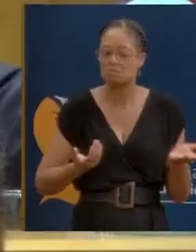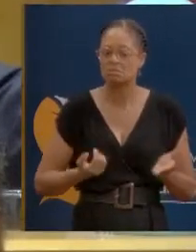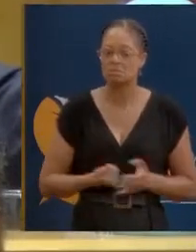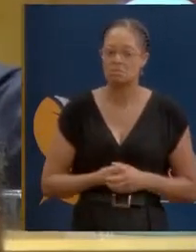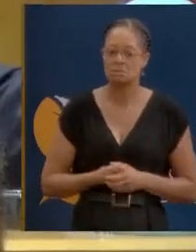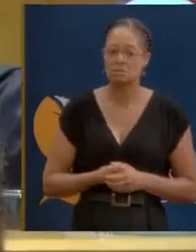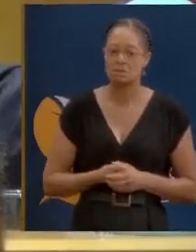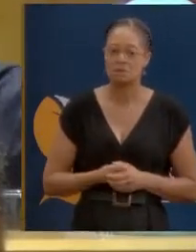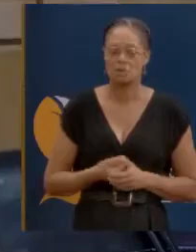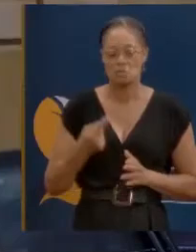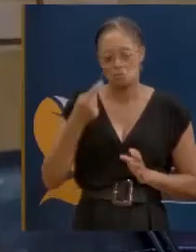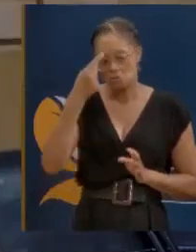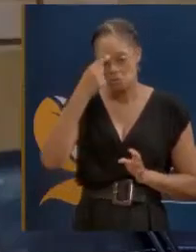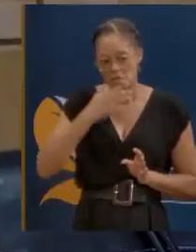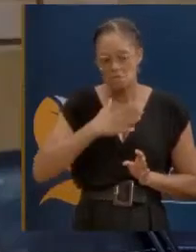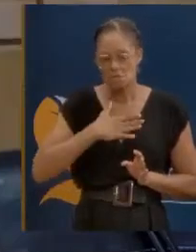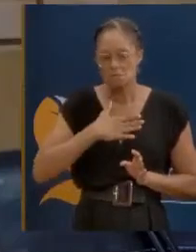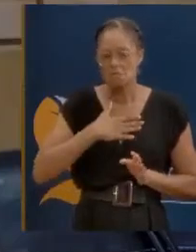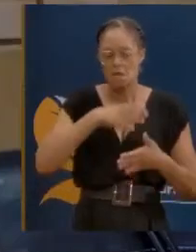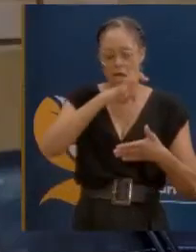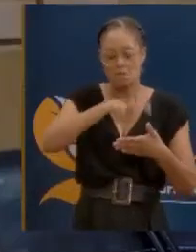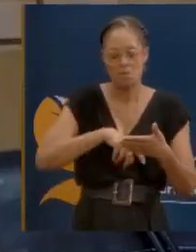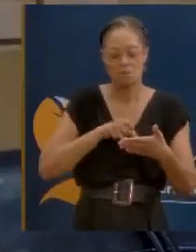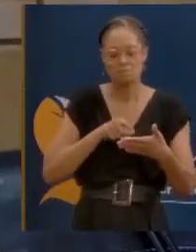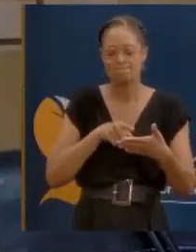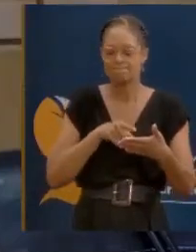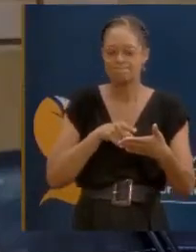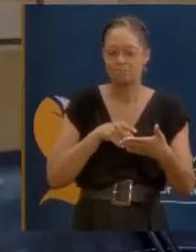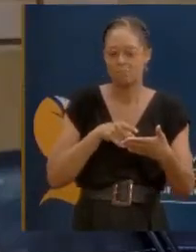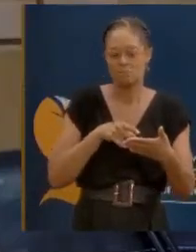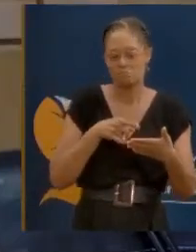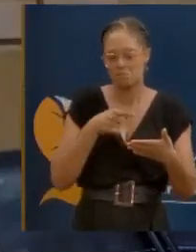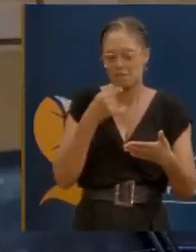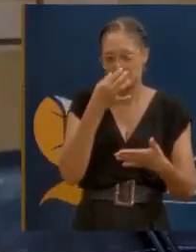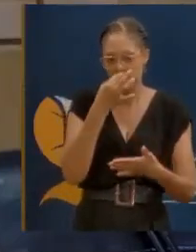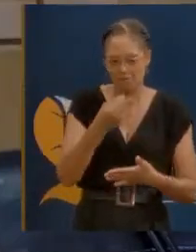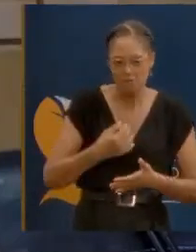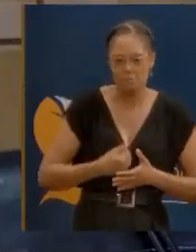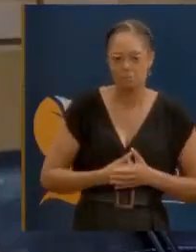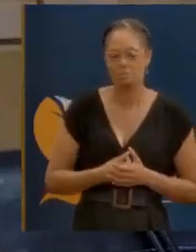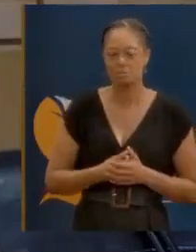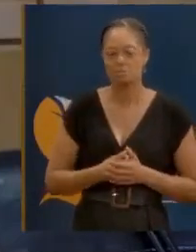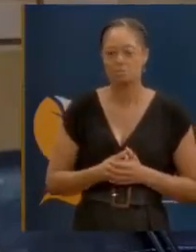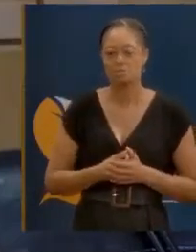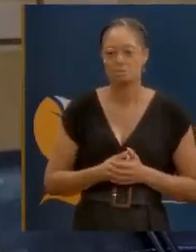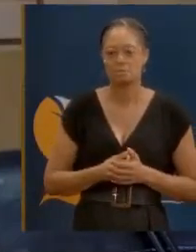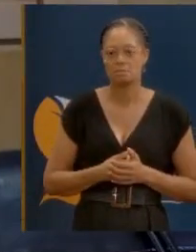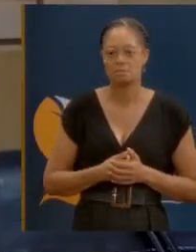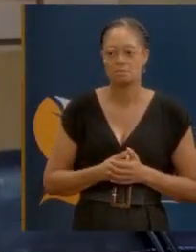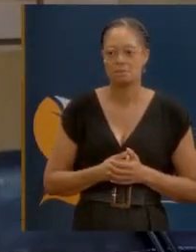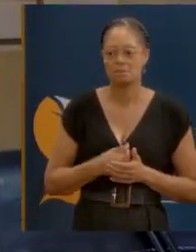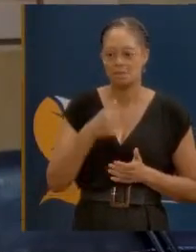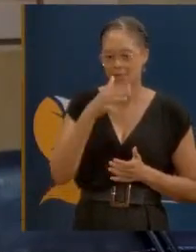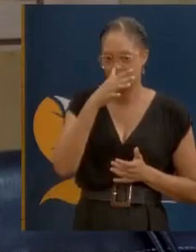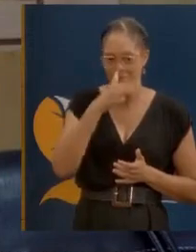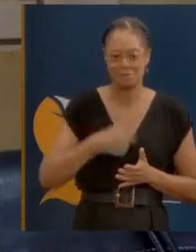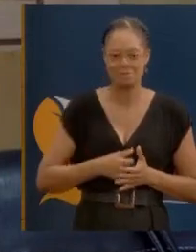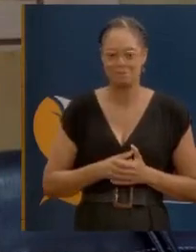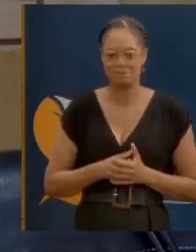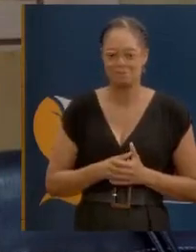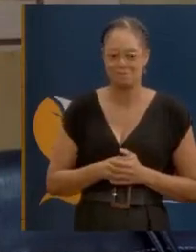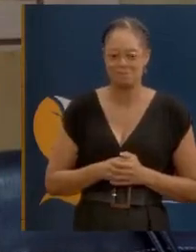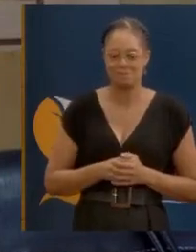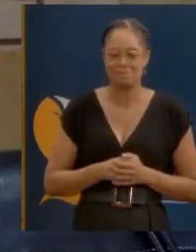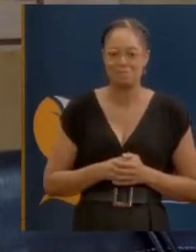Donc moi, je trouve ce rapport bien naïf. Les garanties que le PCE disait qui devait être